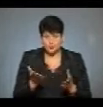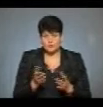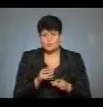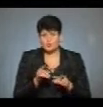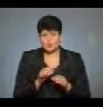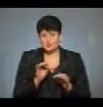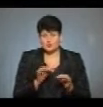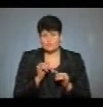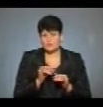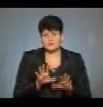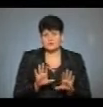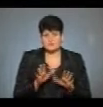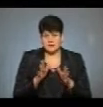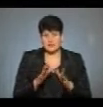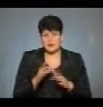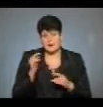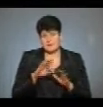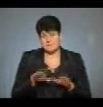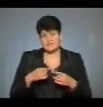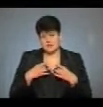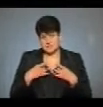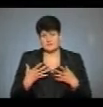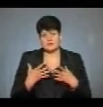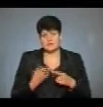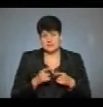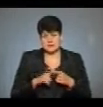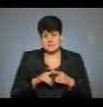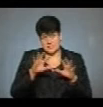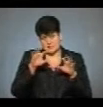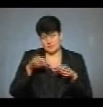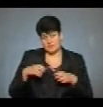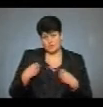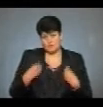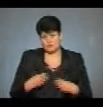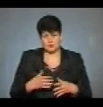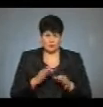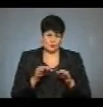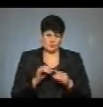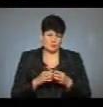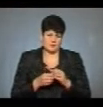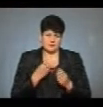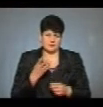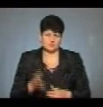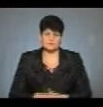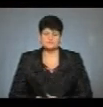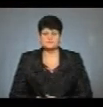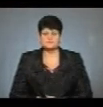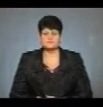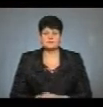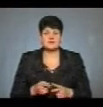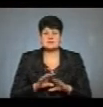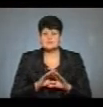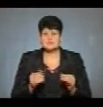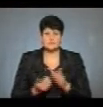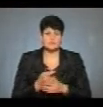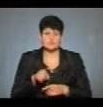нічого поганого з ним не станеться. Після різдвяних свят цей монтаж знімуть, тому я не бачу в цьому ніякої проблеми. Це всі новини